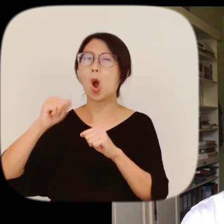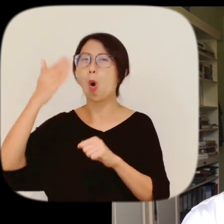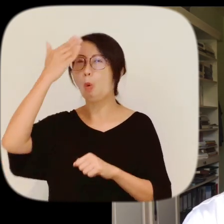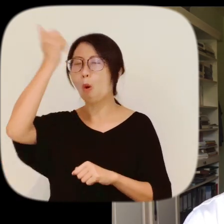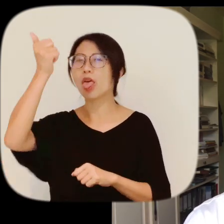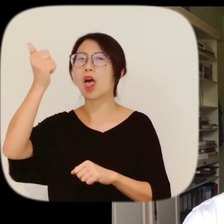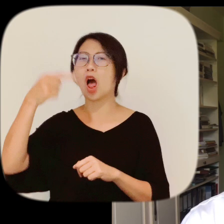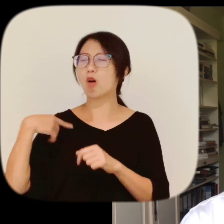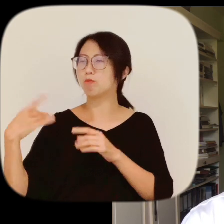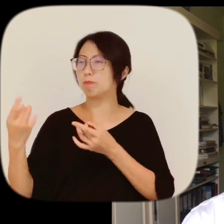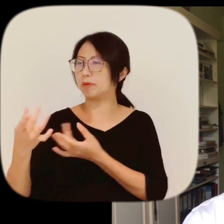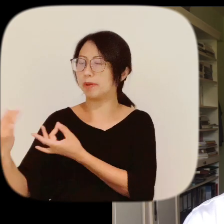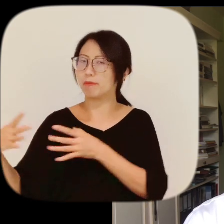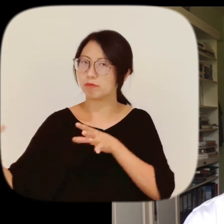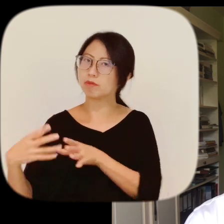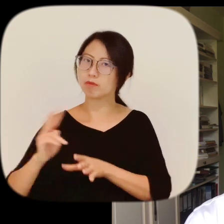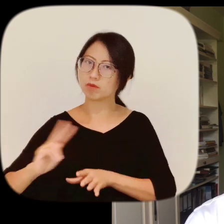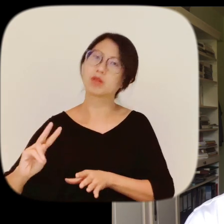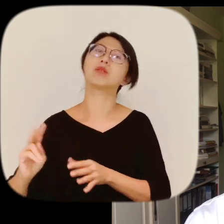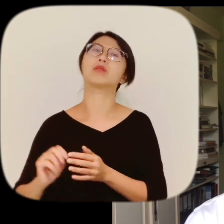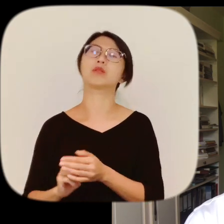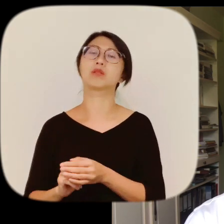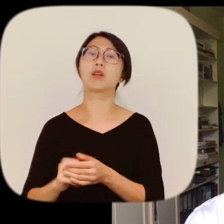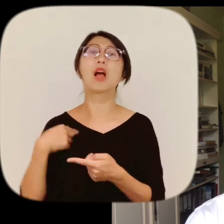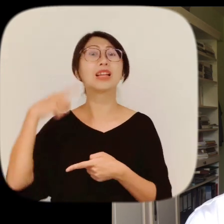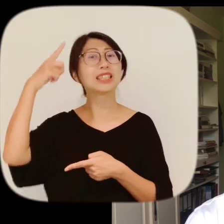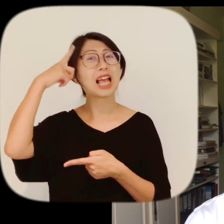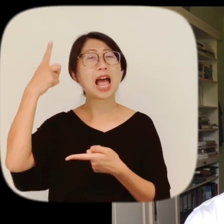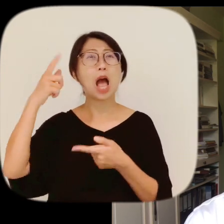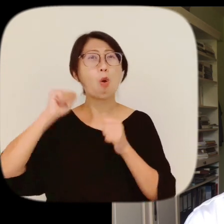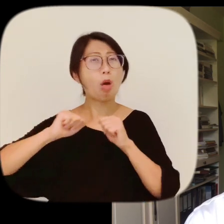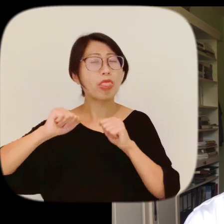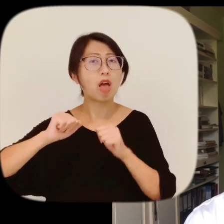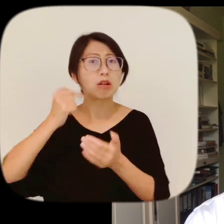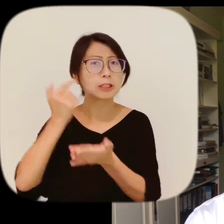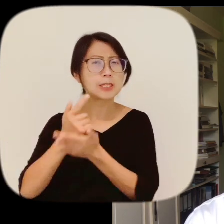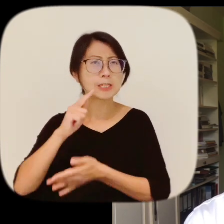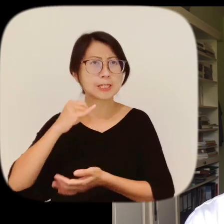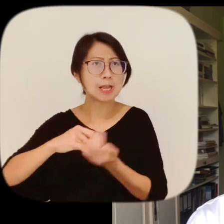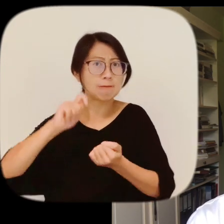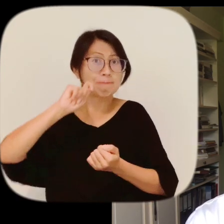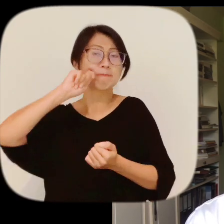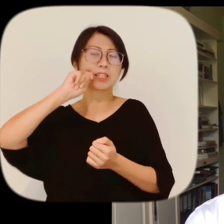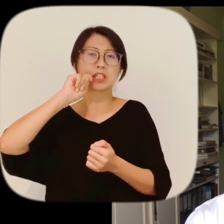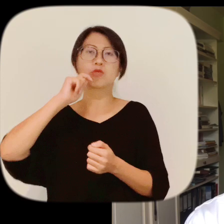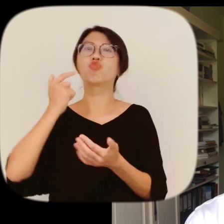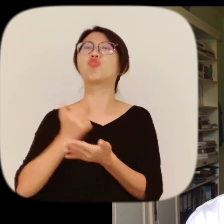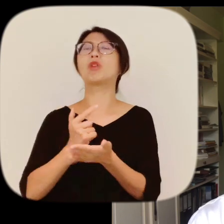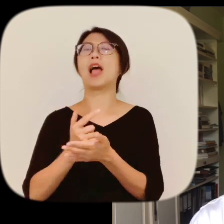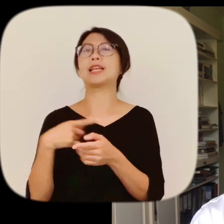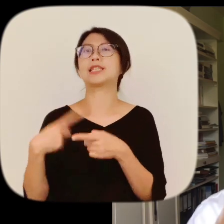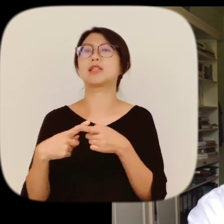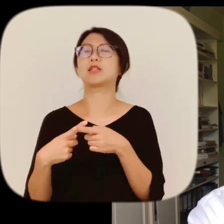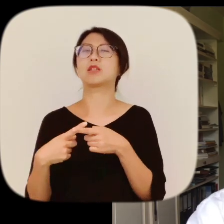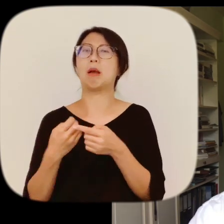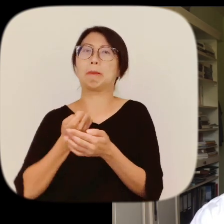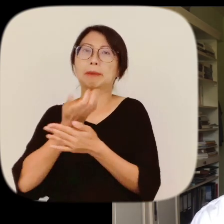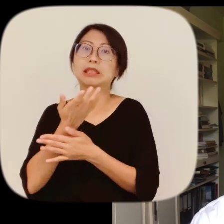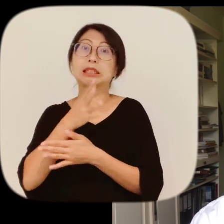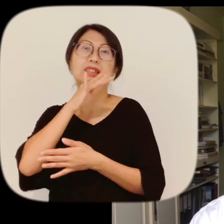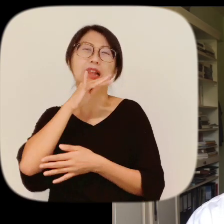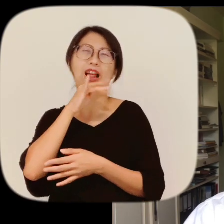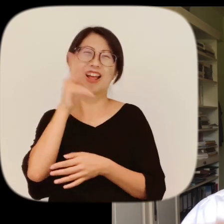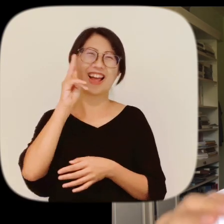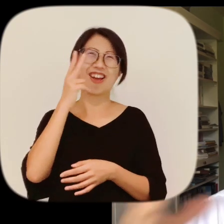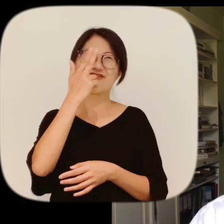运动是真正有生命力呢首先我们自己是要生活在真正里面我们不要为了要做一个大过你的数